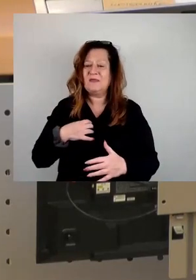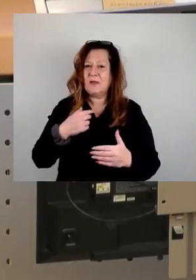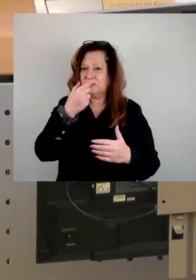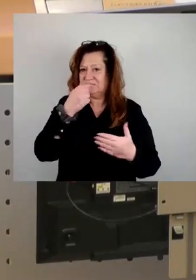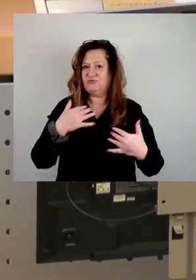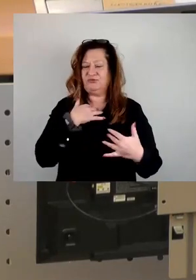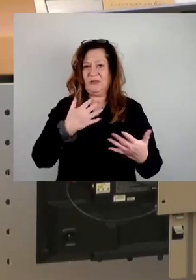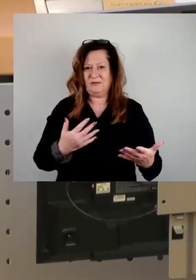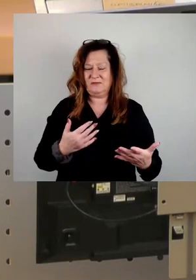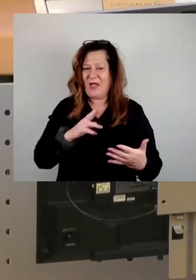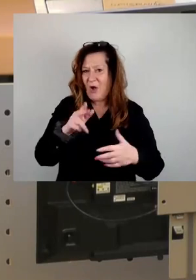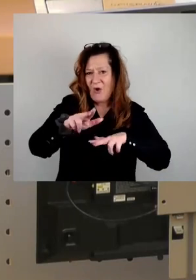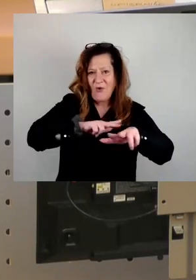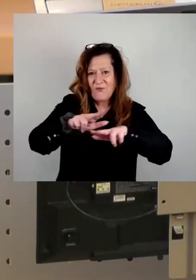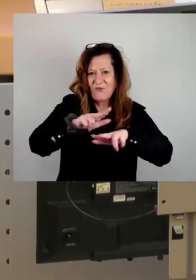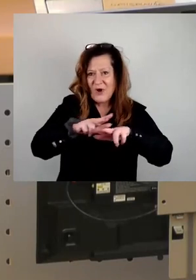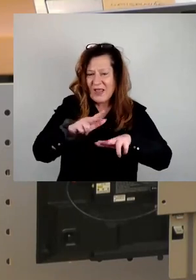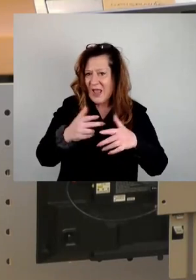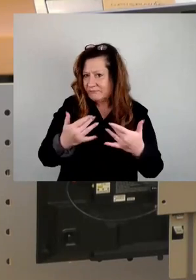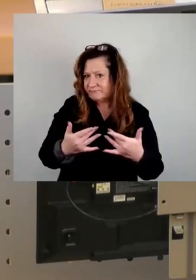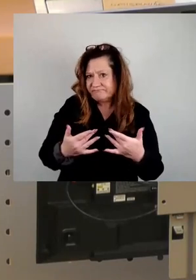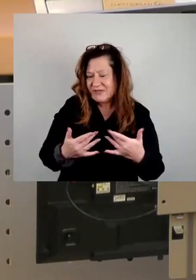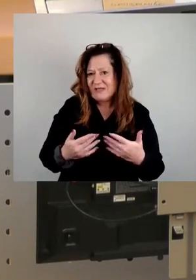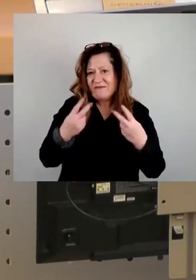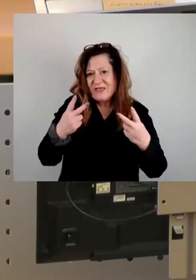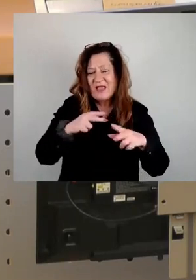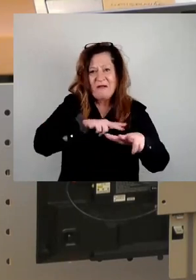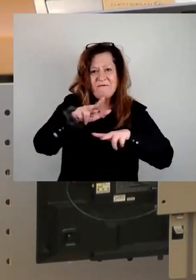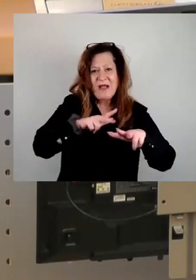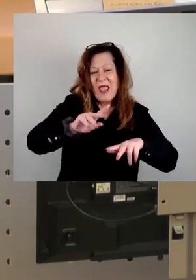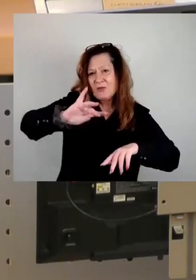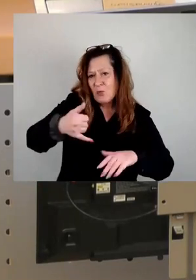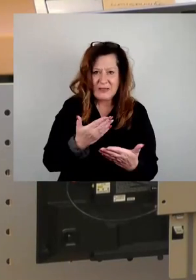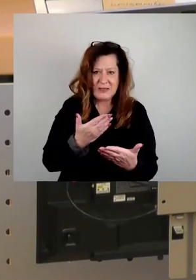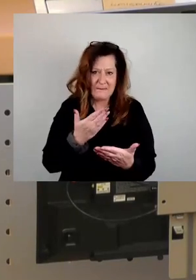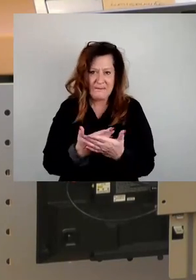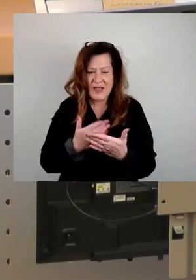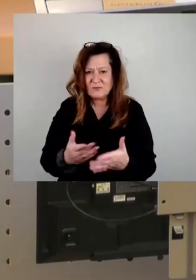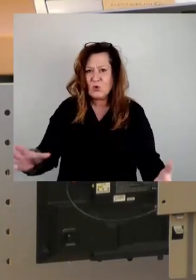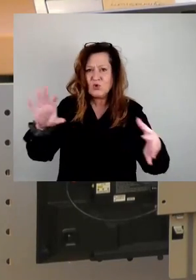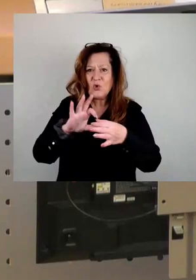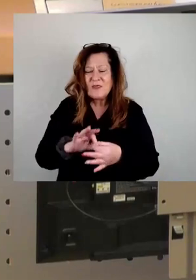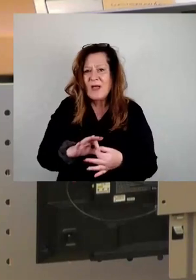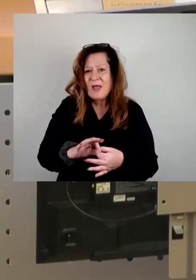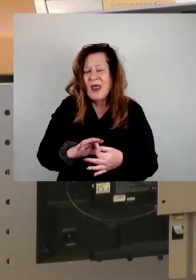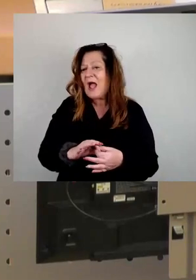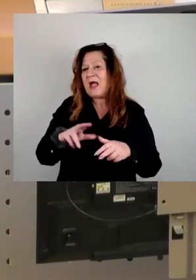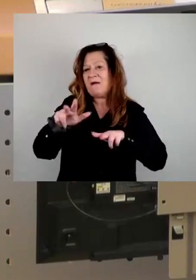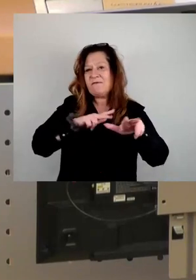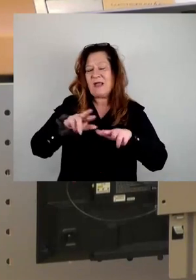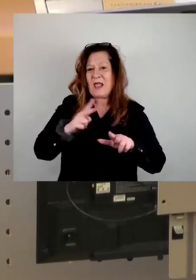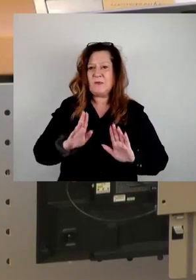können, indem man dringend notwendige Verkehrsprojekte und im Zusammenhang mit der Verkehrswende weiter vor sich her